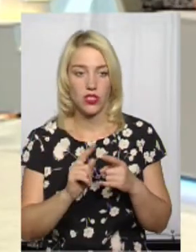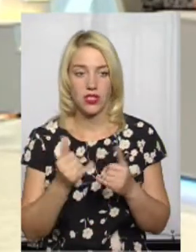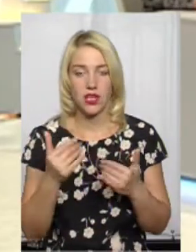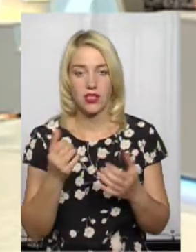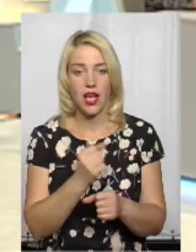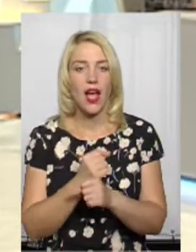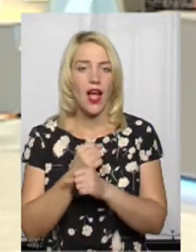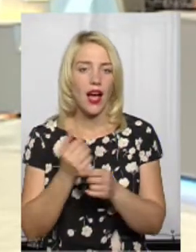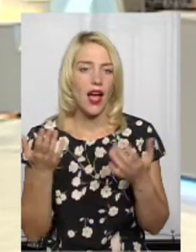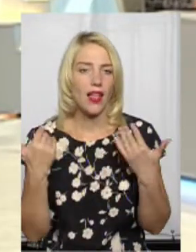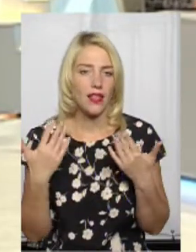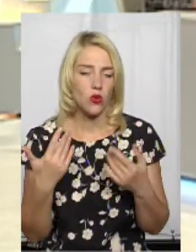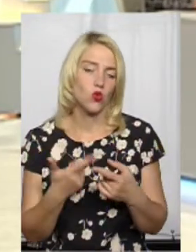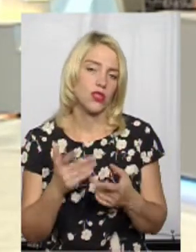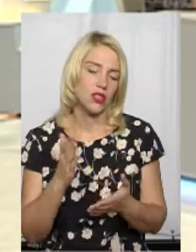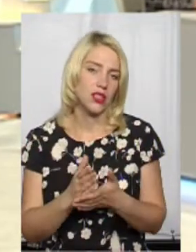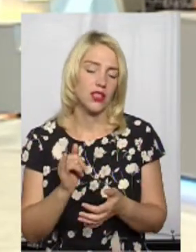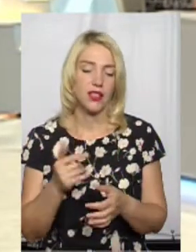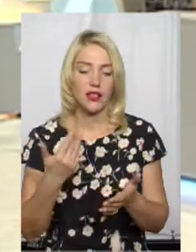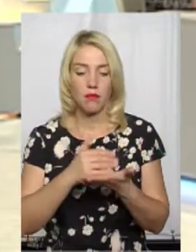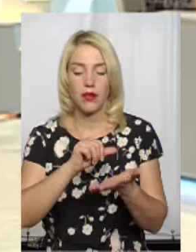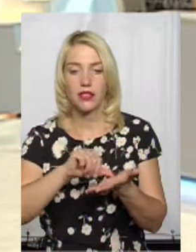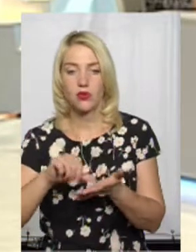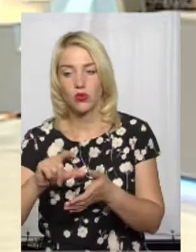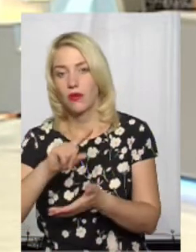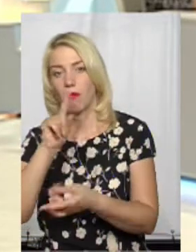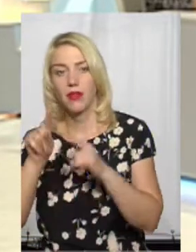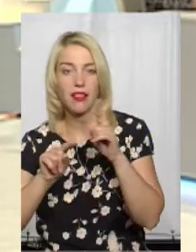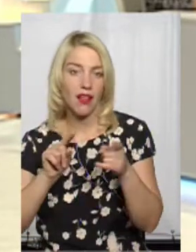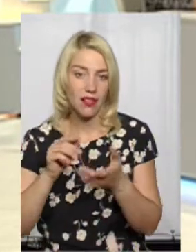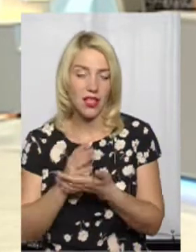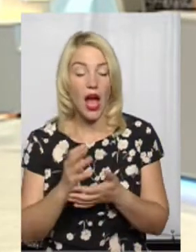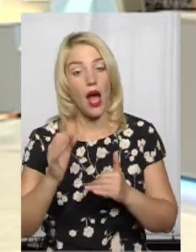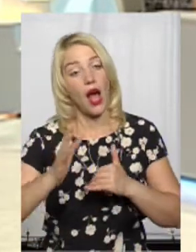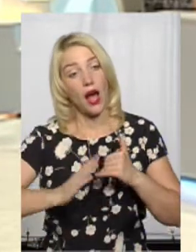період канікул, є присутніми і задають питання. А практичні, відповідно,